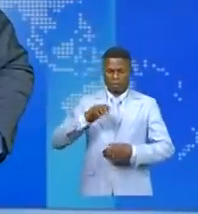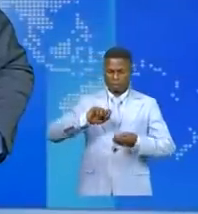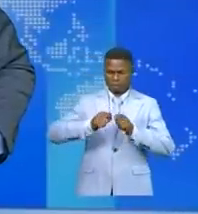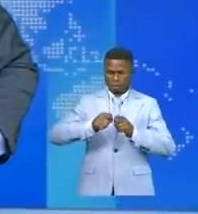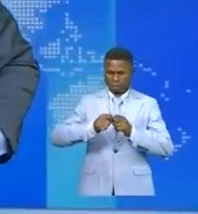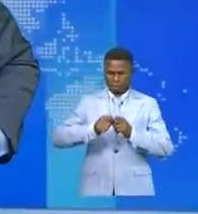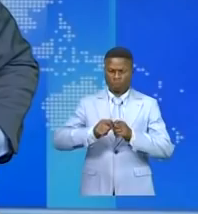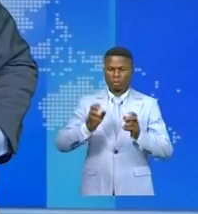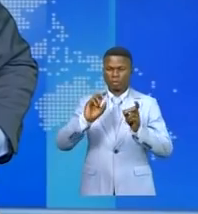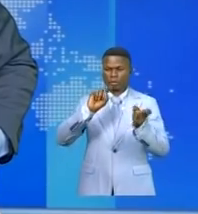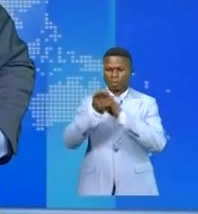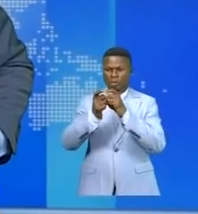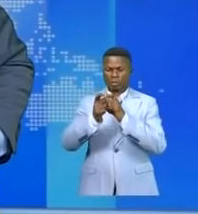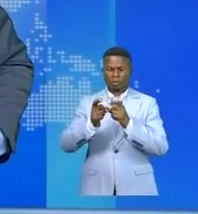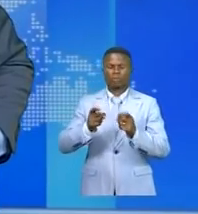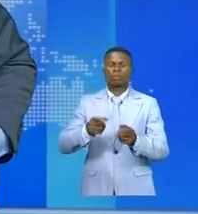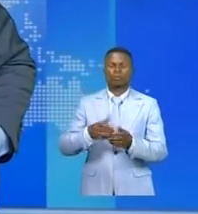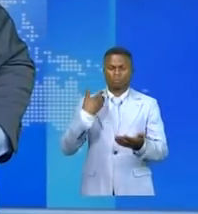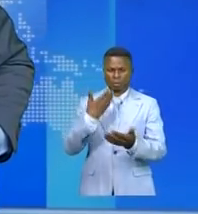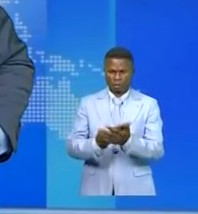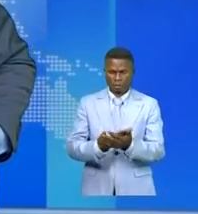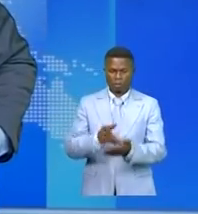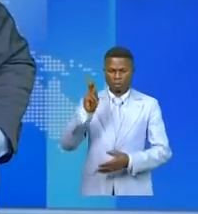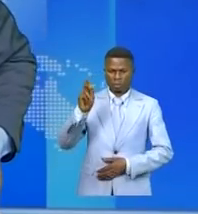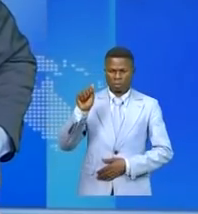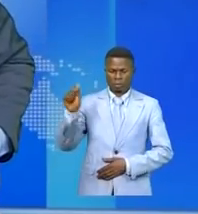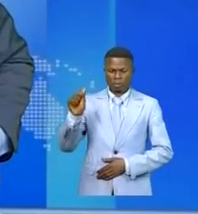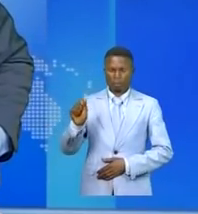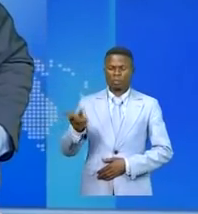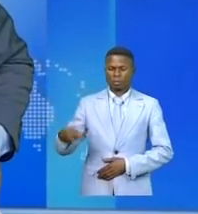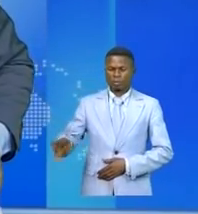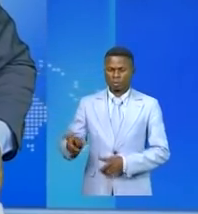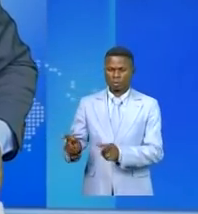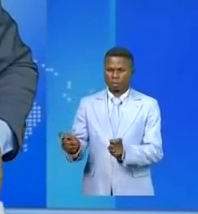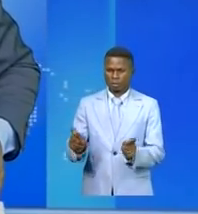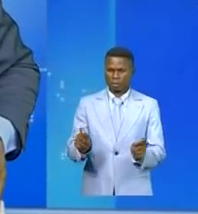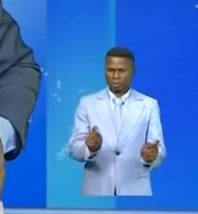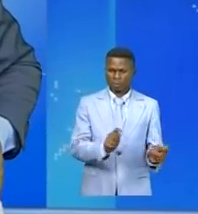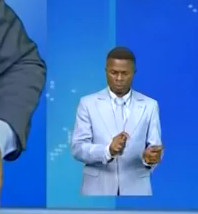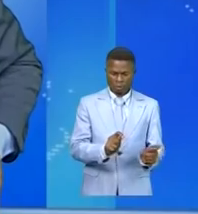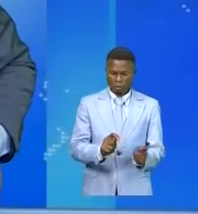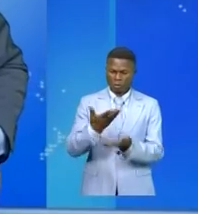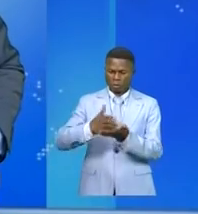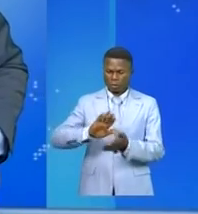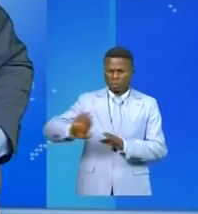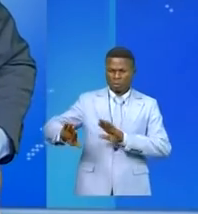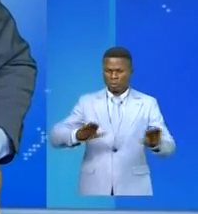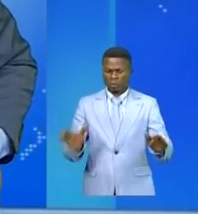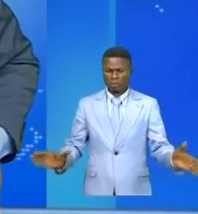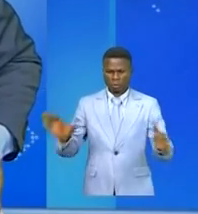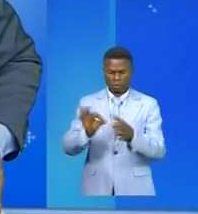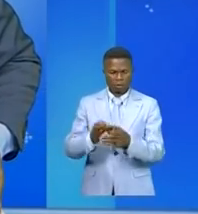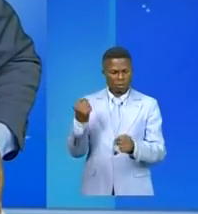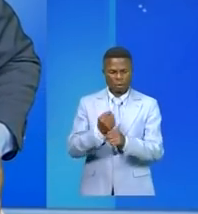et modernisation du groupe 1 sont arrivées à Kalemie dans le Tanganyika. Des pièces détachées qu'il faut rassembler, un